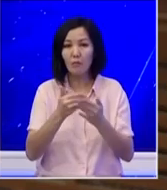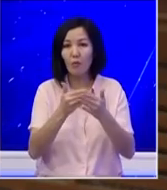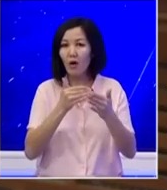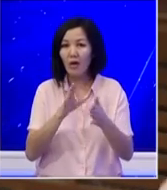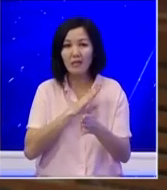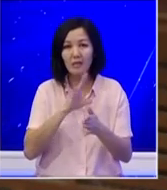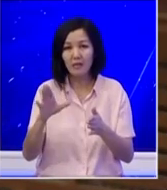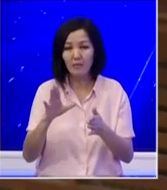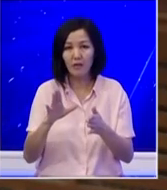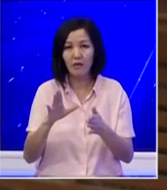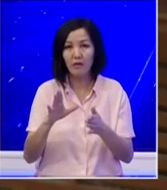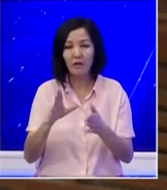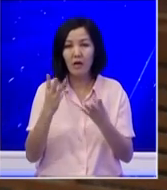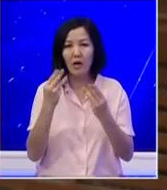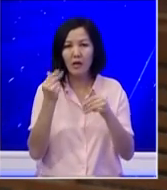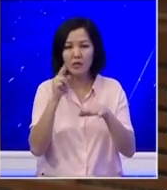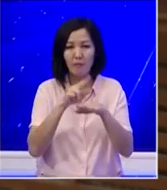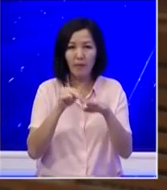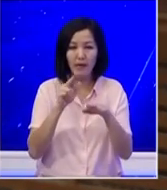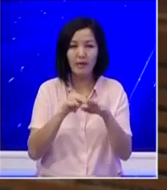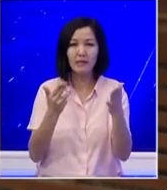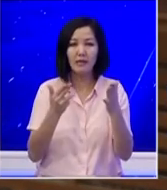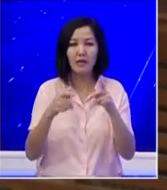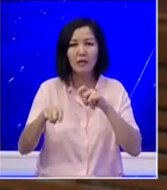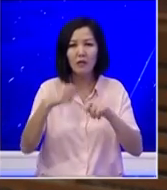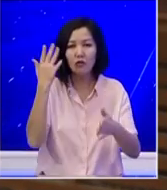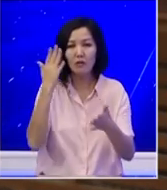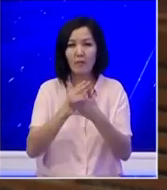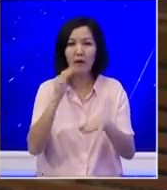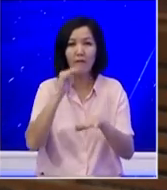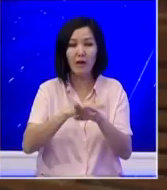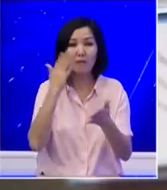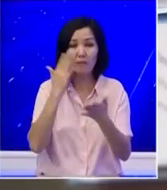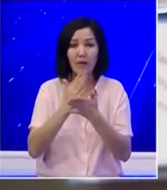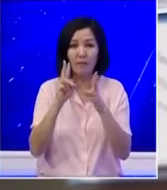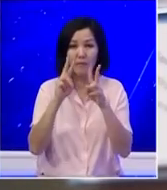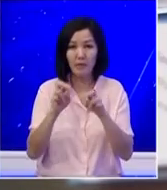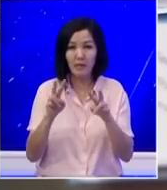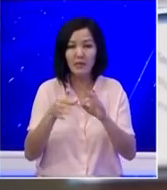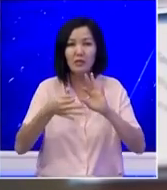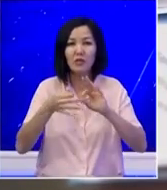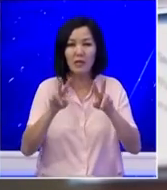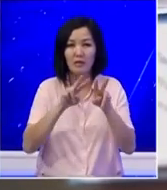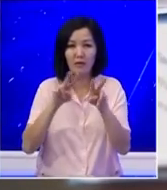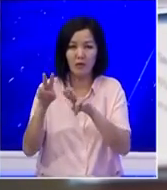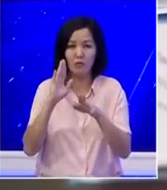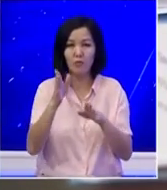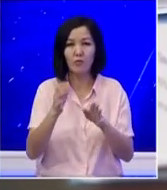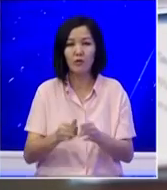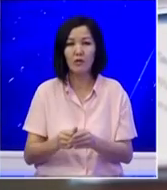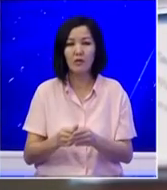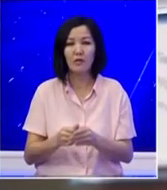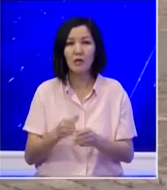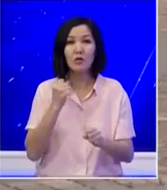И финполиция будет смотреть. Где нарушения какие? По своей линии, своими методами. Везде будет контроль.